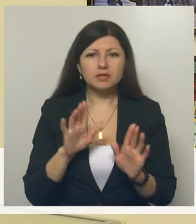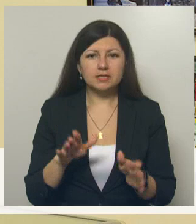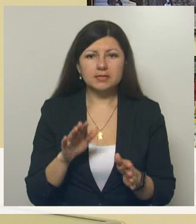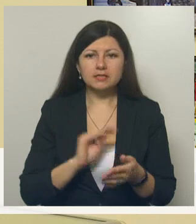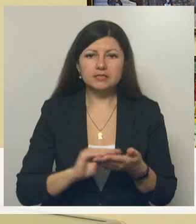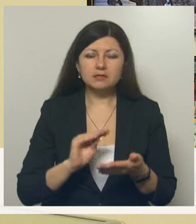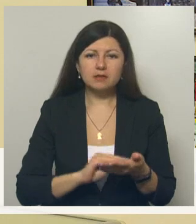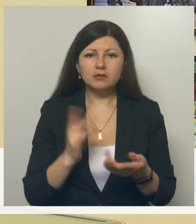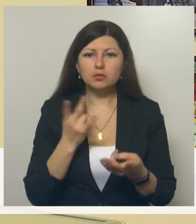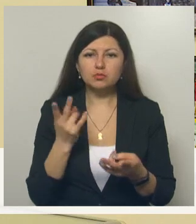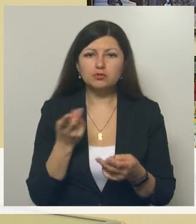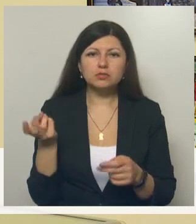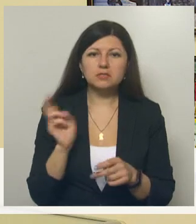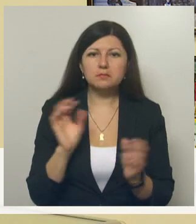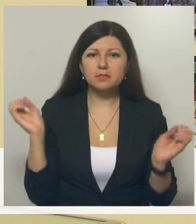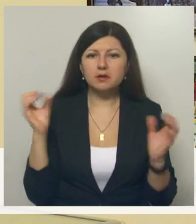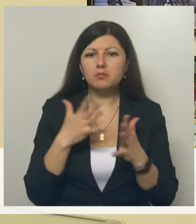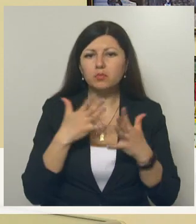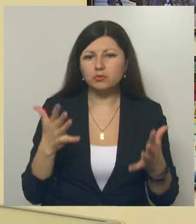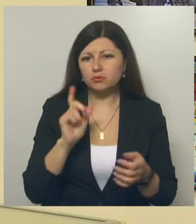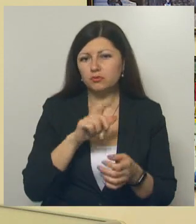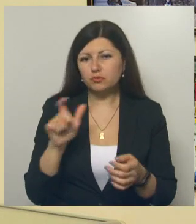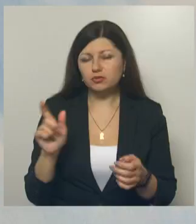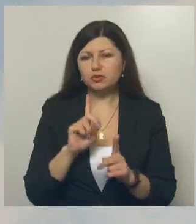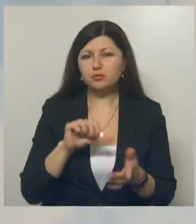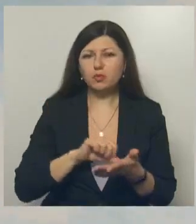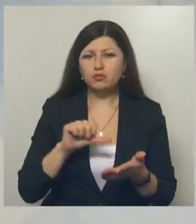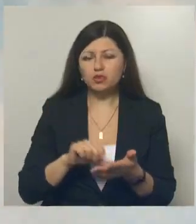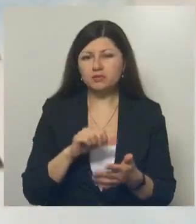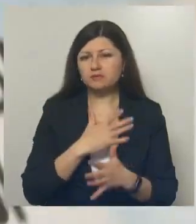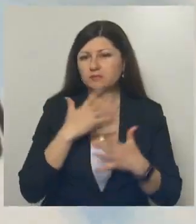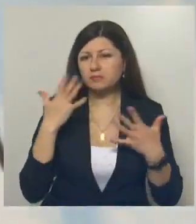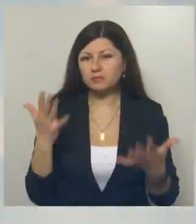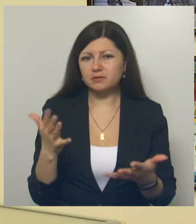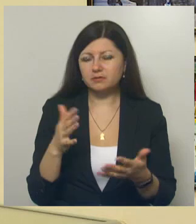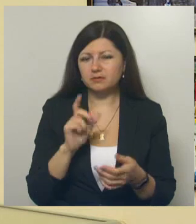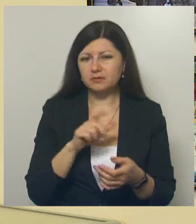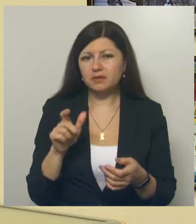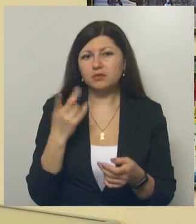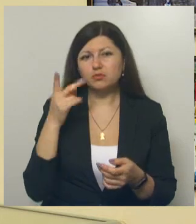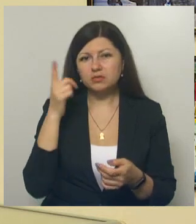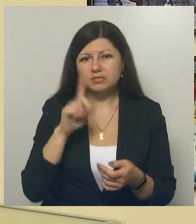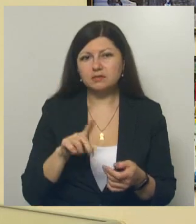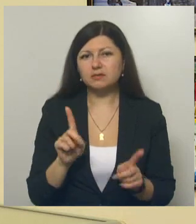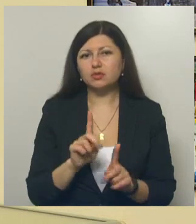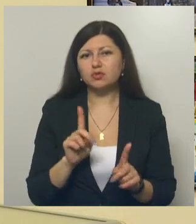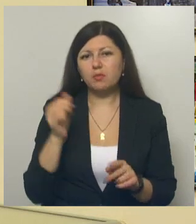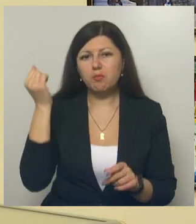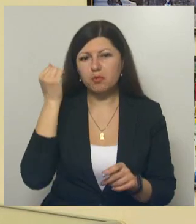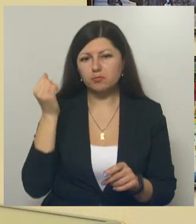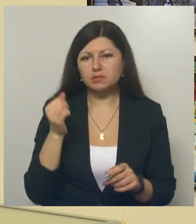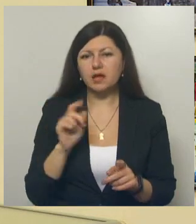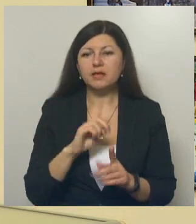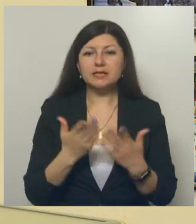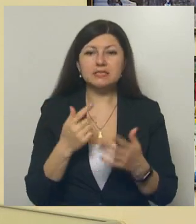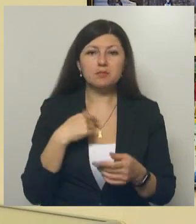нужно собирать как можно больше людей, чтобы у них участвовало по максимуму, потому что это нужно знать, чтобы помнить, потому что если мы